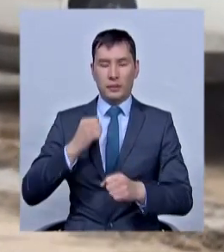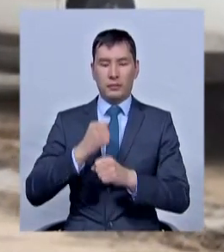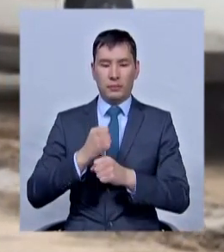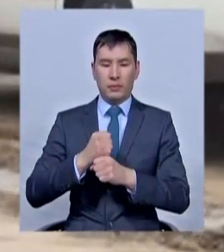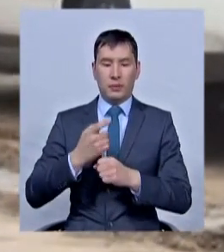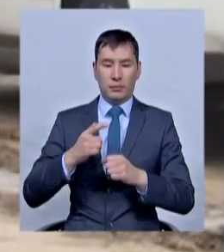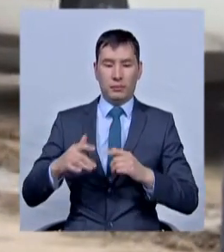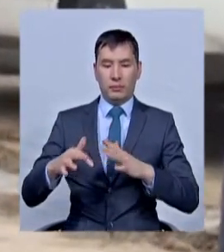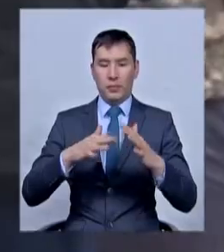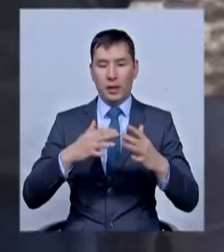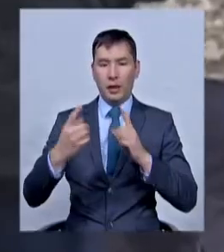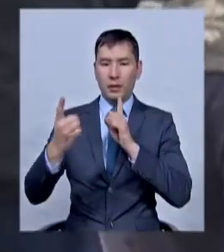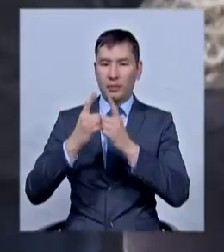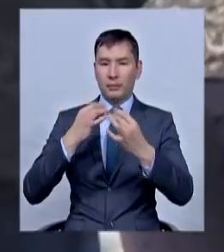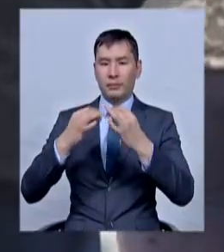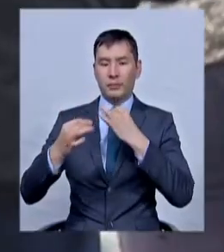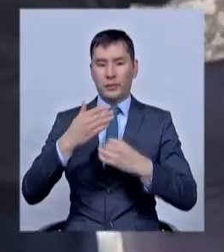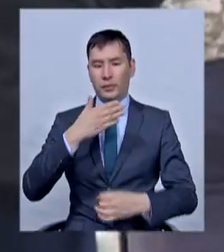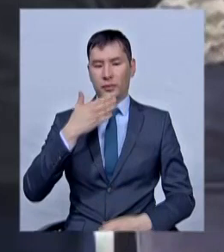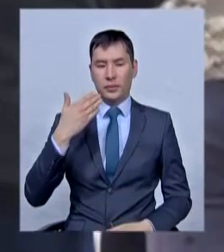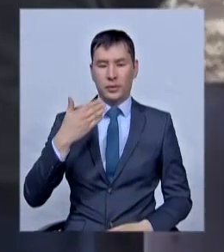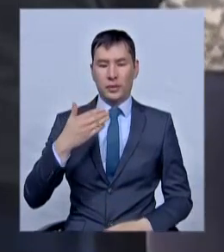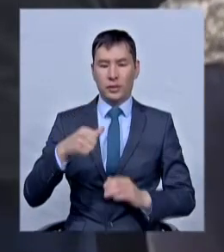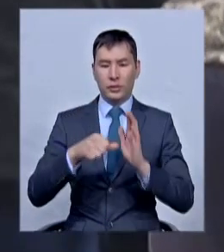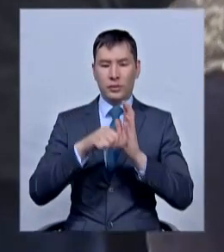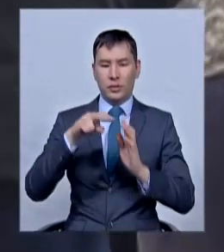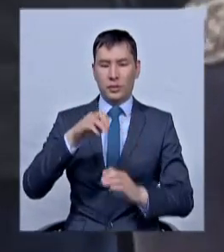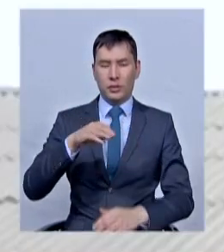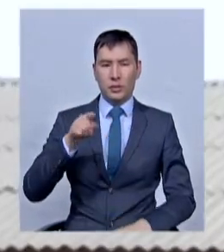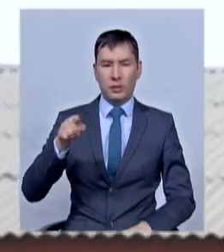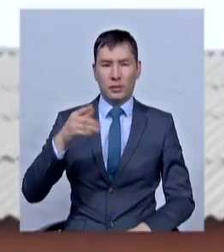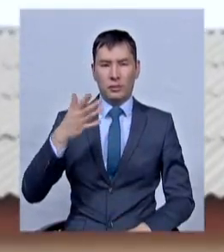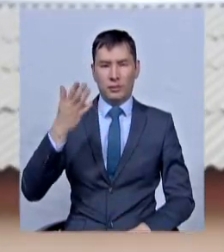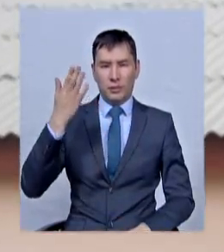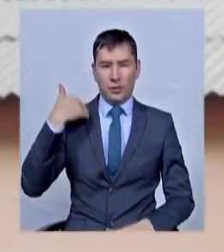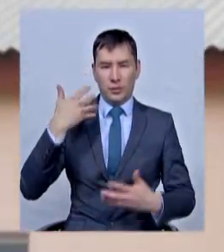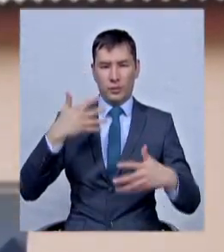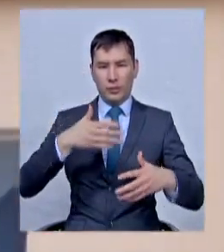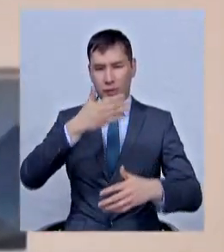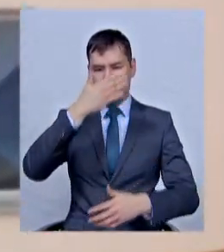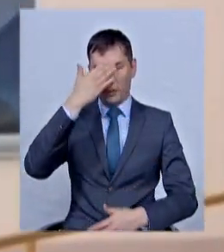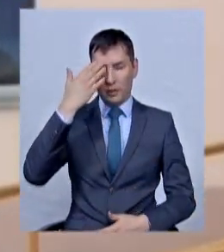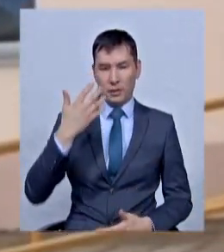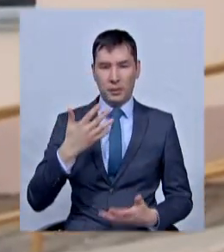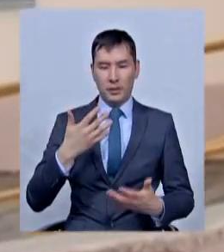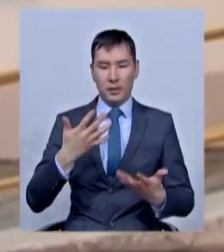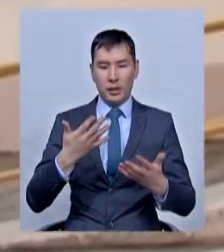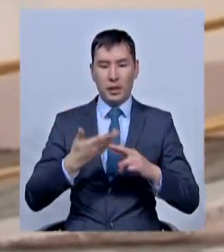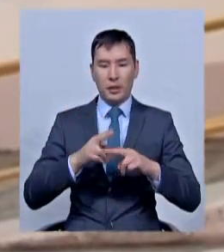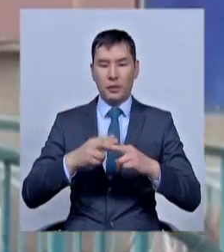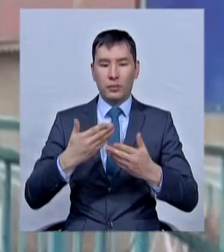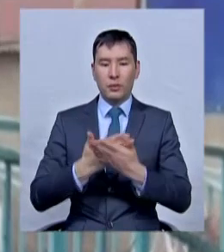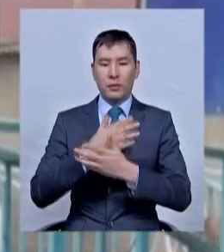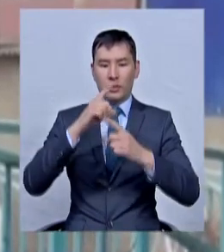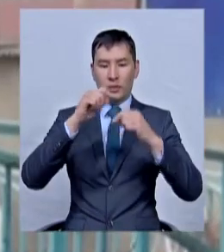жергілікті билік тілдеспек түгілі 6 жыл жыр болған мәселені естуге зауқы жоқ дейді. Ал ауылға жаңа мектеп салынбайды,